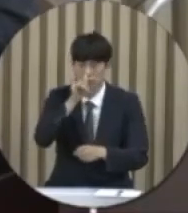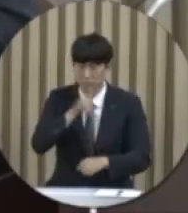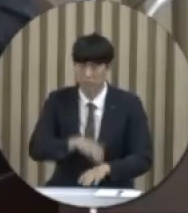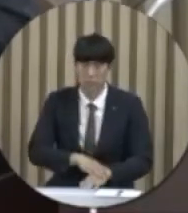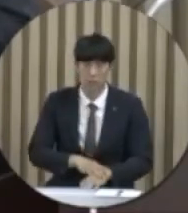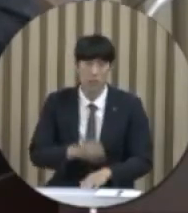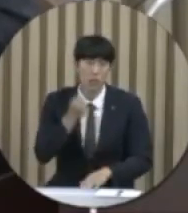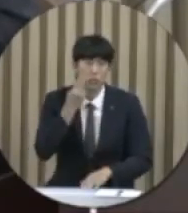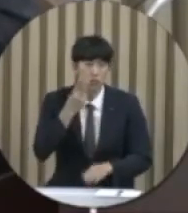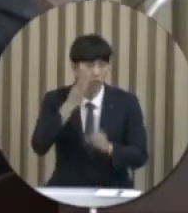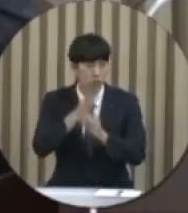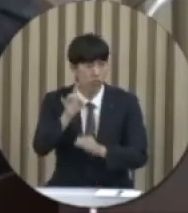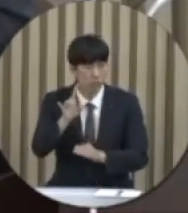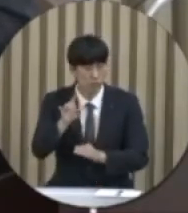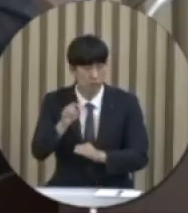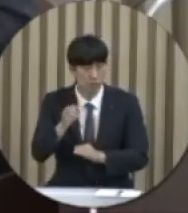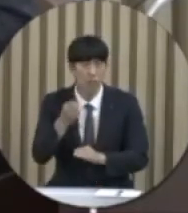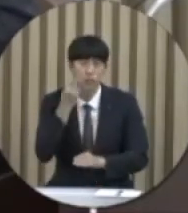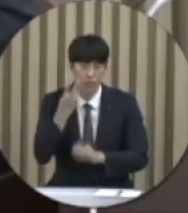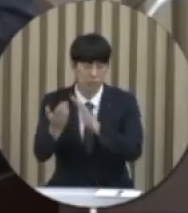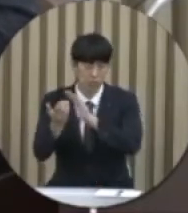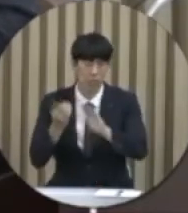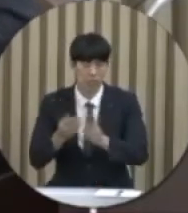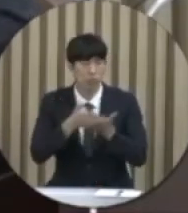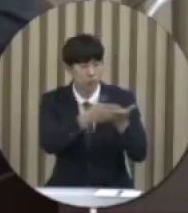달 전에 한번 시장님한테 요구했었고요.